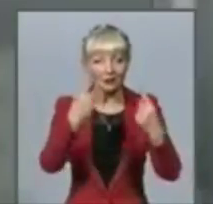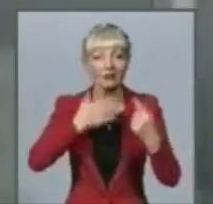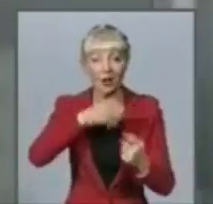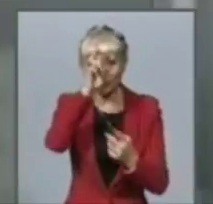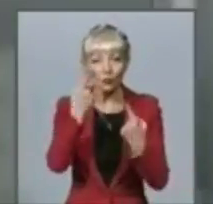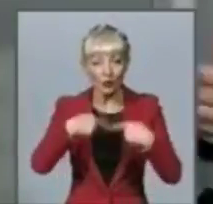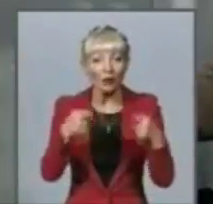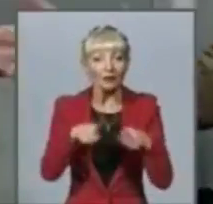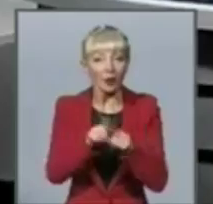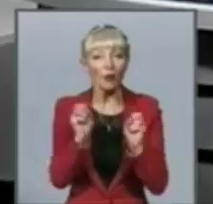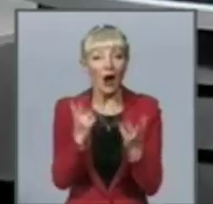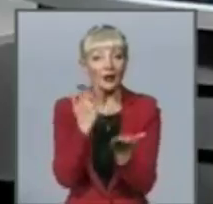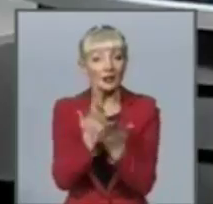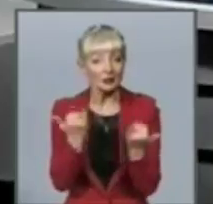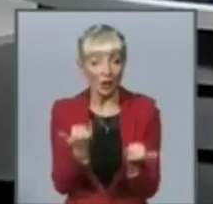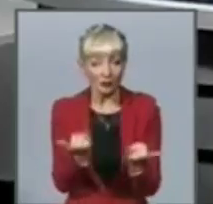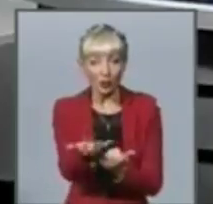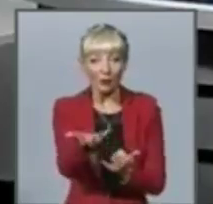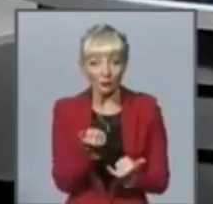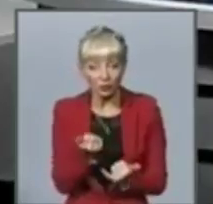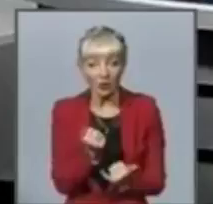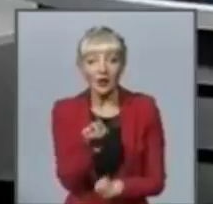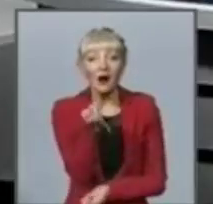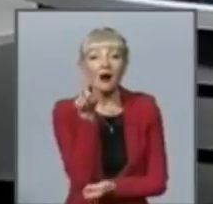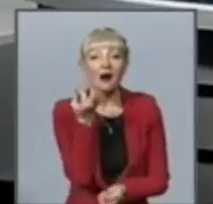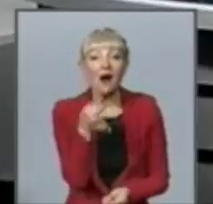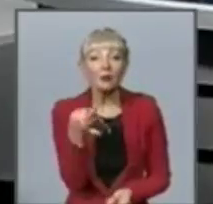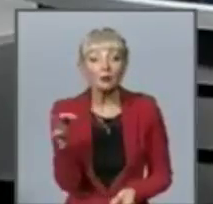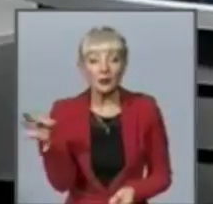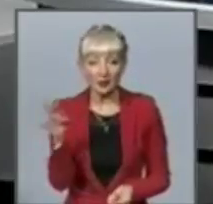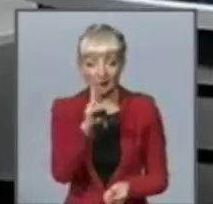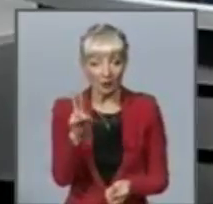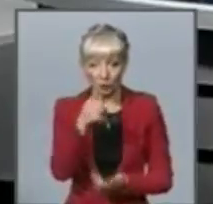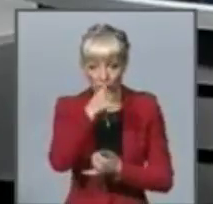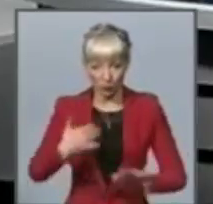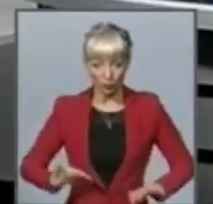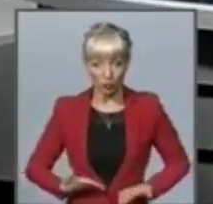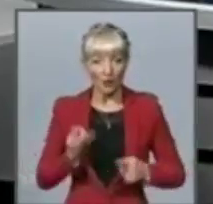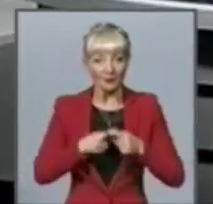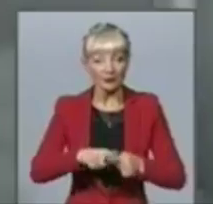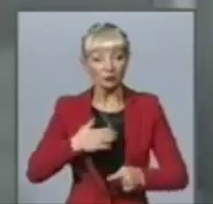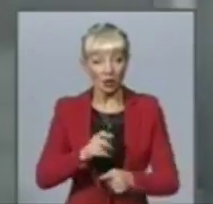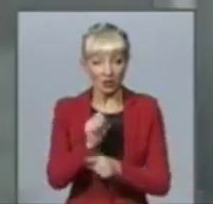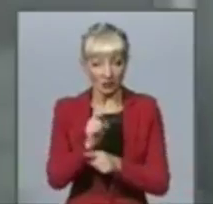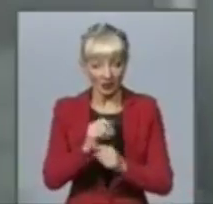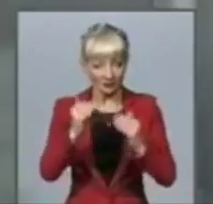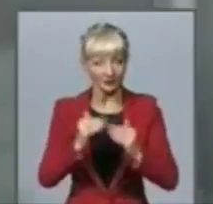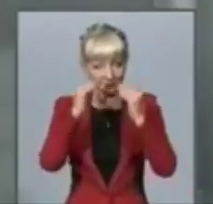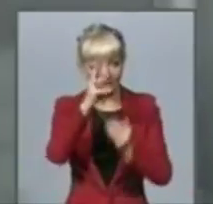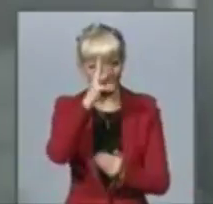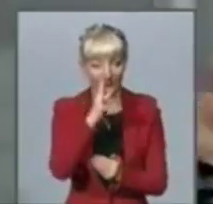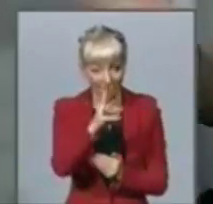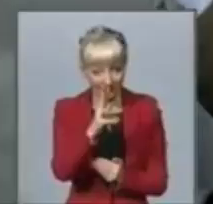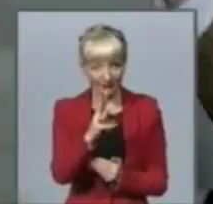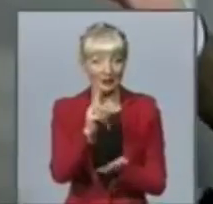як вона є сьогодні. І сьогодні вони отримують абсолютно крихти, на які не можуть виживати. Тому наше завдання – підвищення зарплати пенсії з